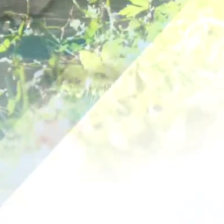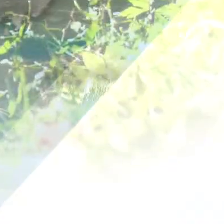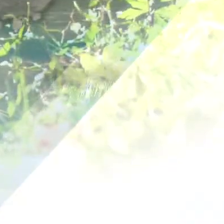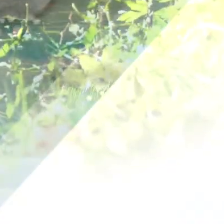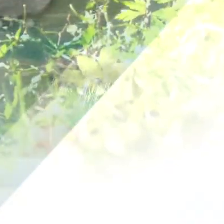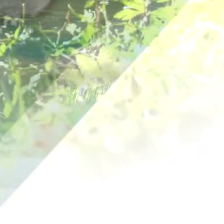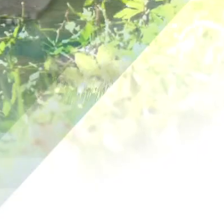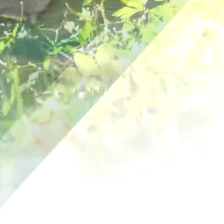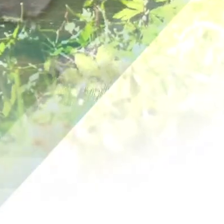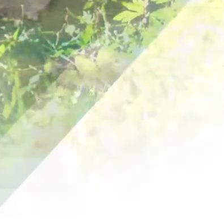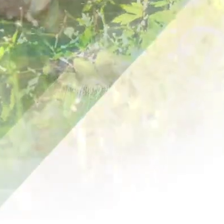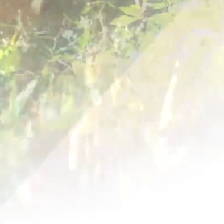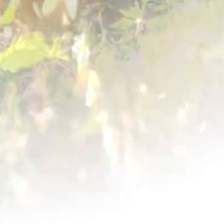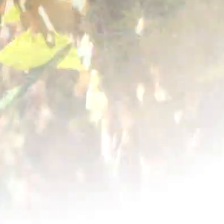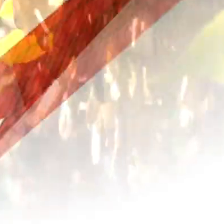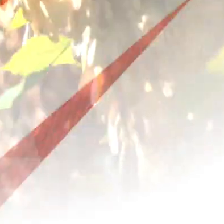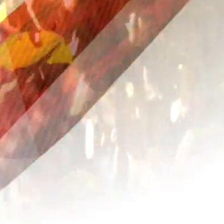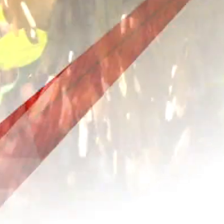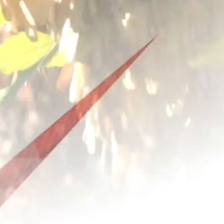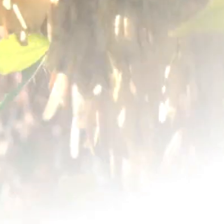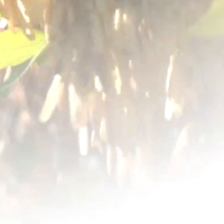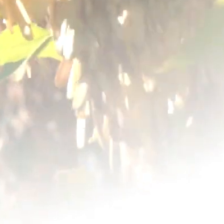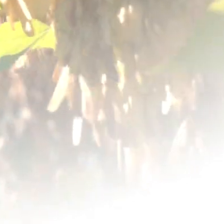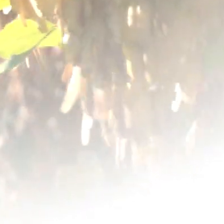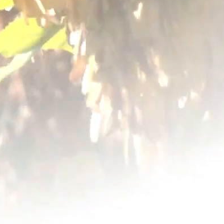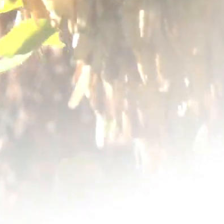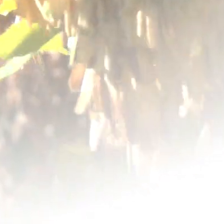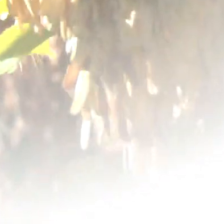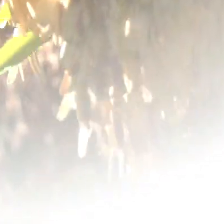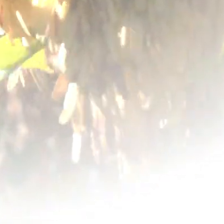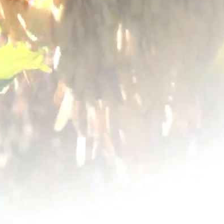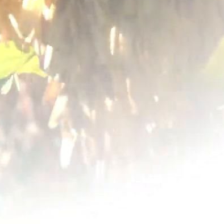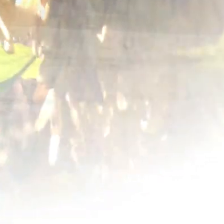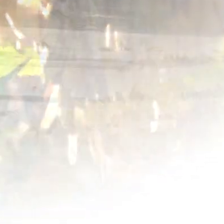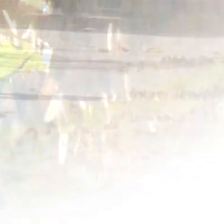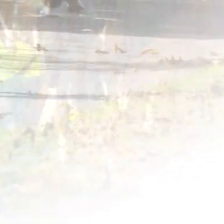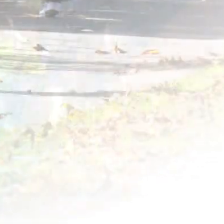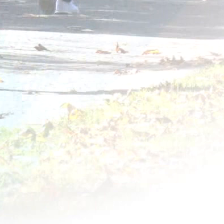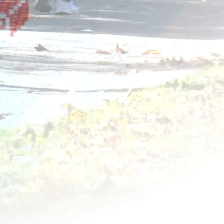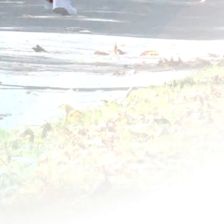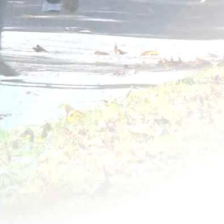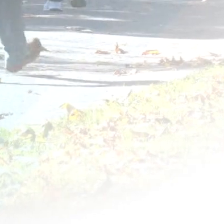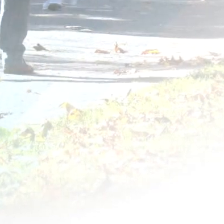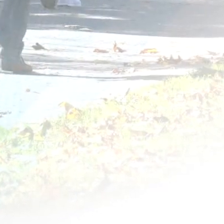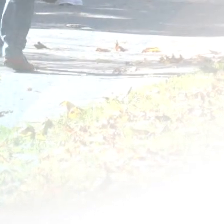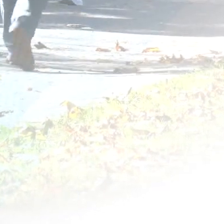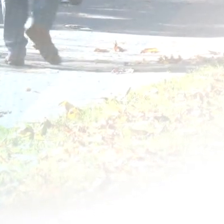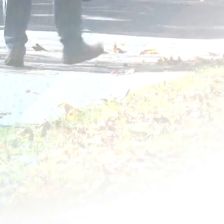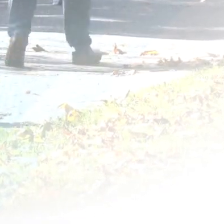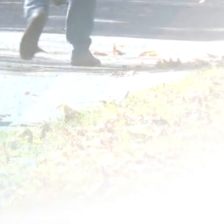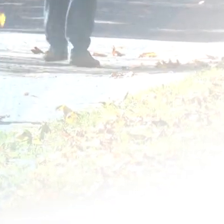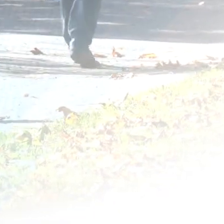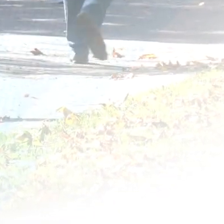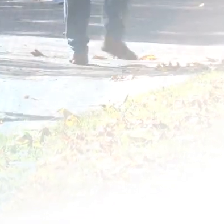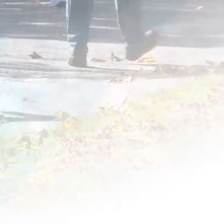Па православным календары 14-го верасня іменіны ў Марфы, Маргарыты і Сымона. У каталікоў дзень